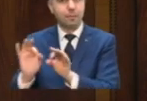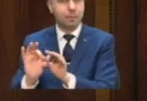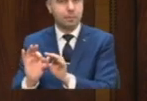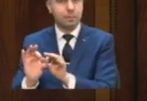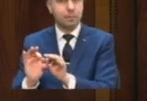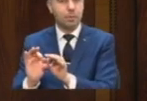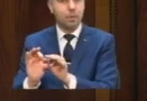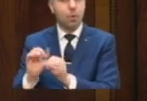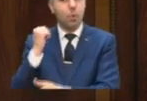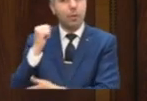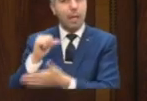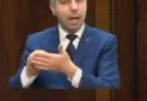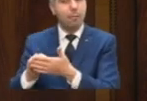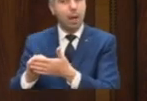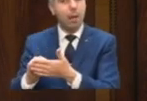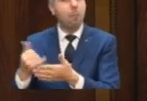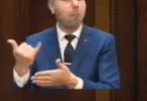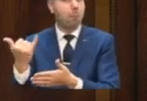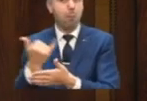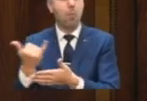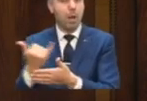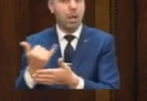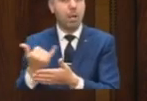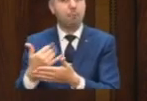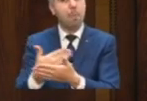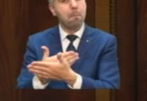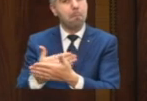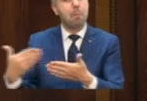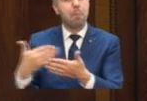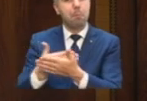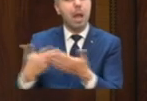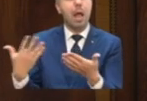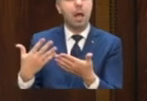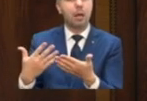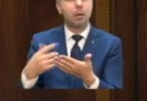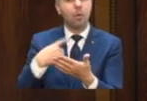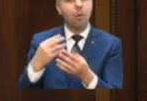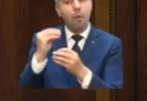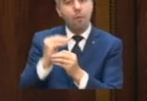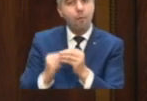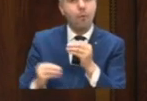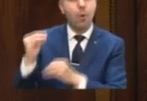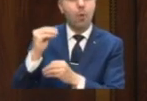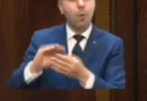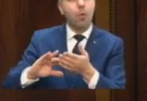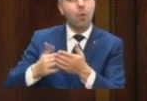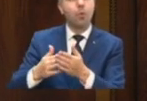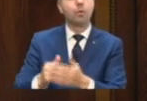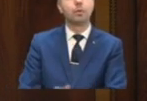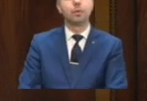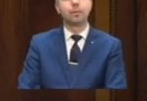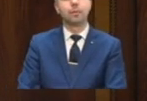على الدولة مداخل جبائية تقدر بالملايير وإمكانيات رفع المردودية الاقتصادية